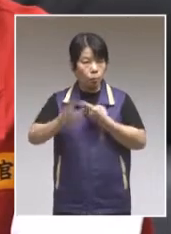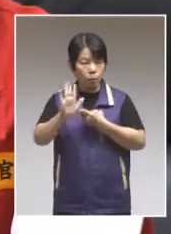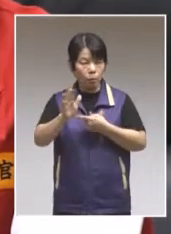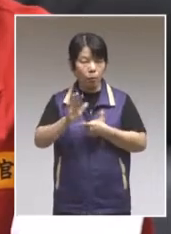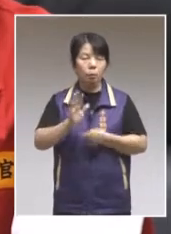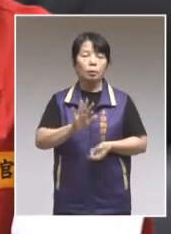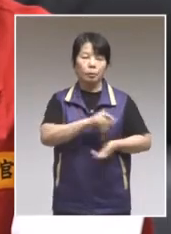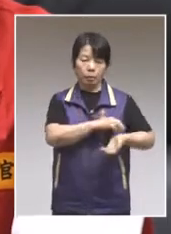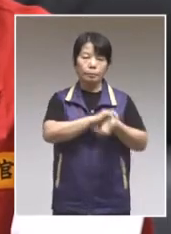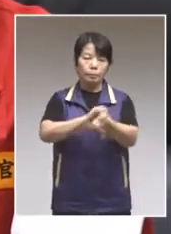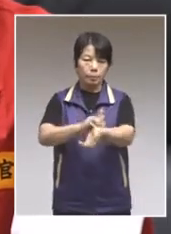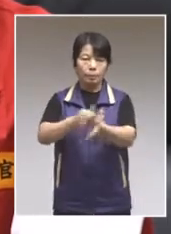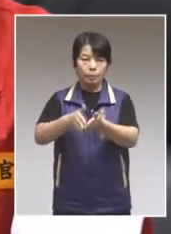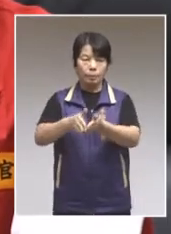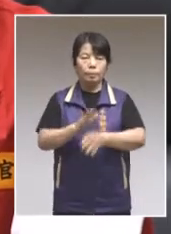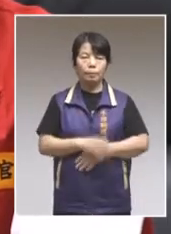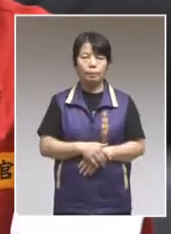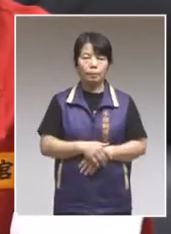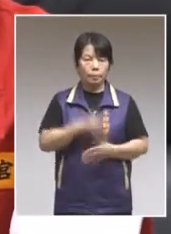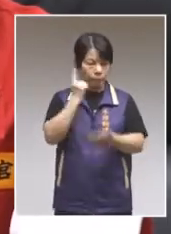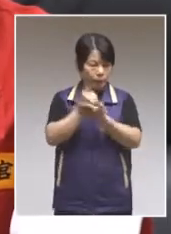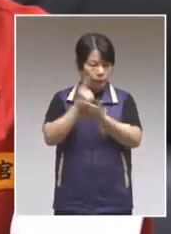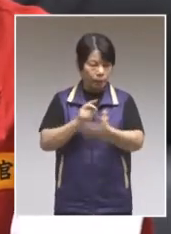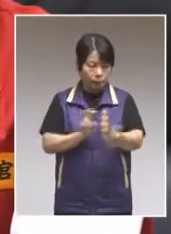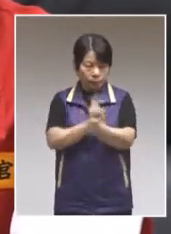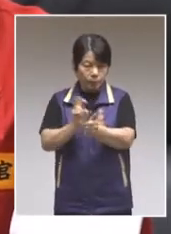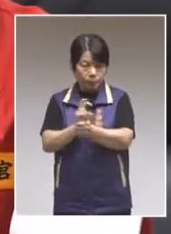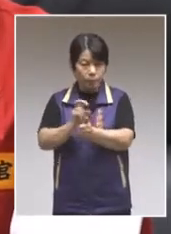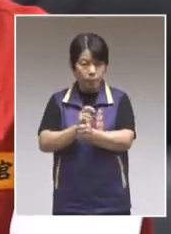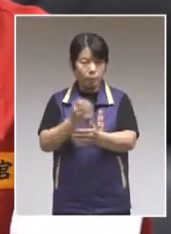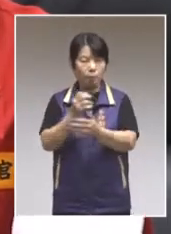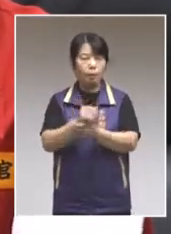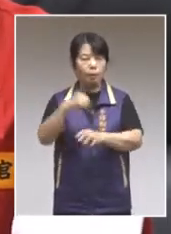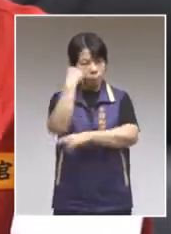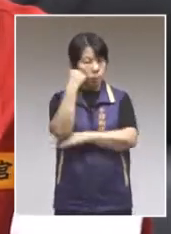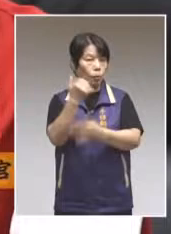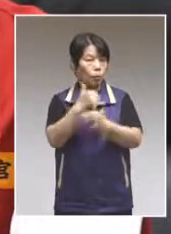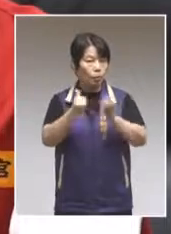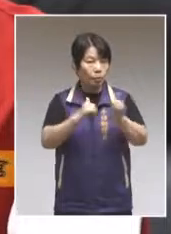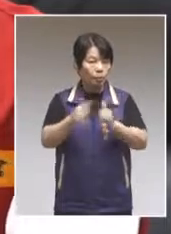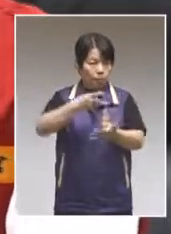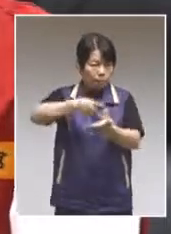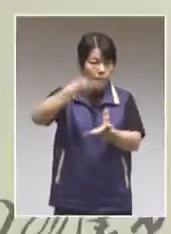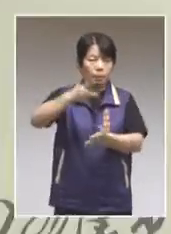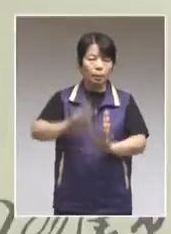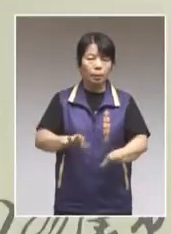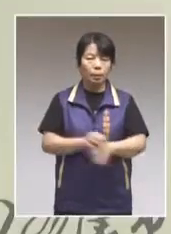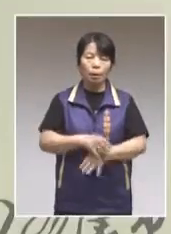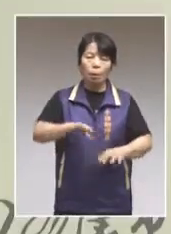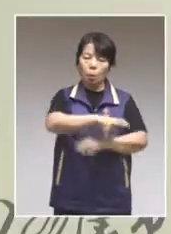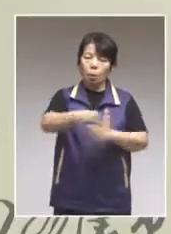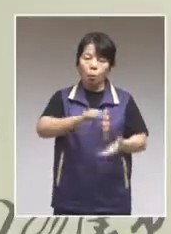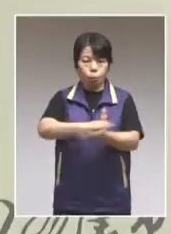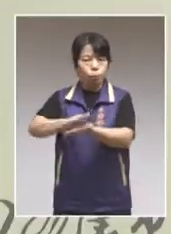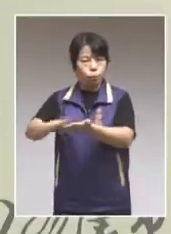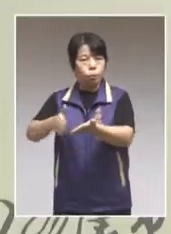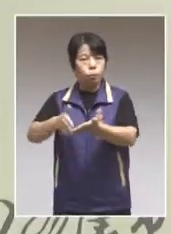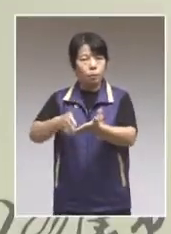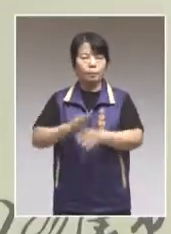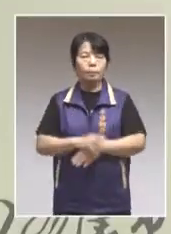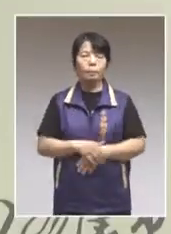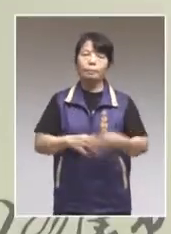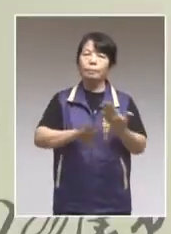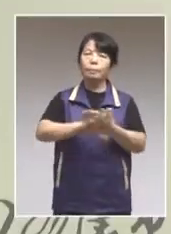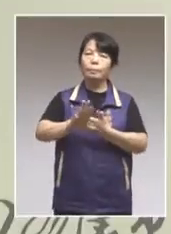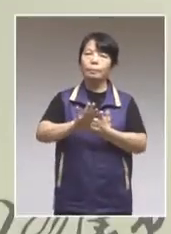医那每日要拜托监测住民体温两次那环境要加强清消这个部分那另